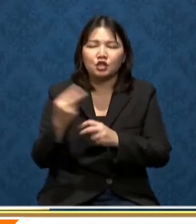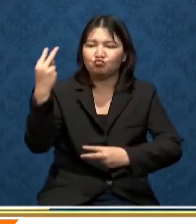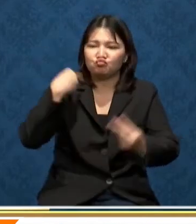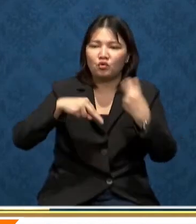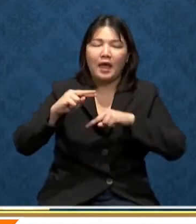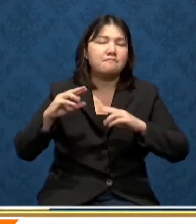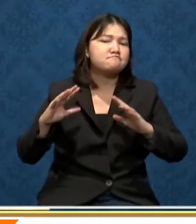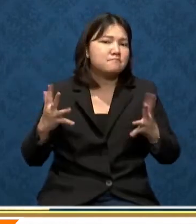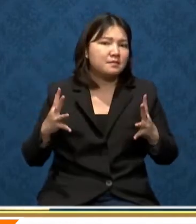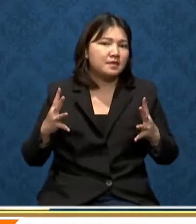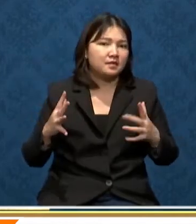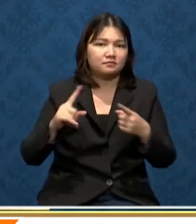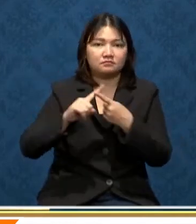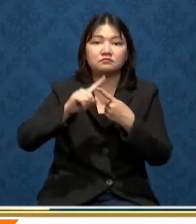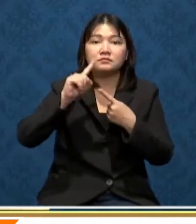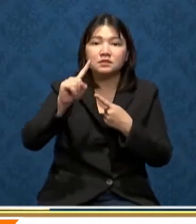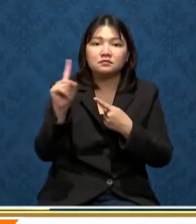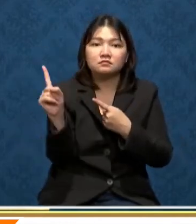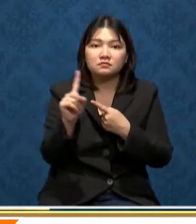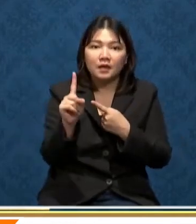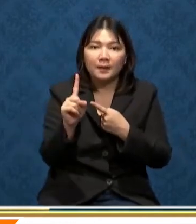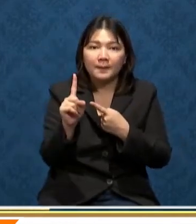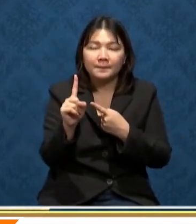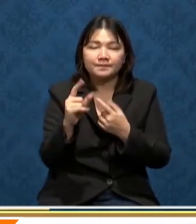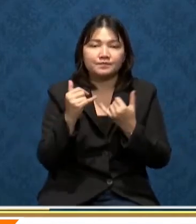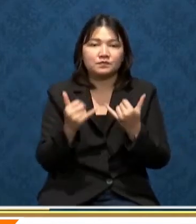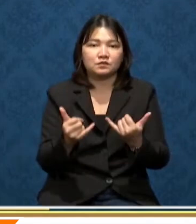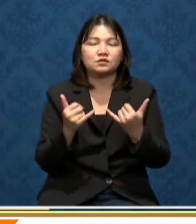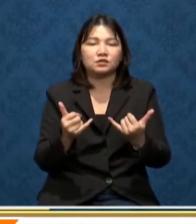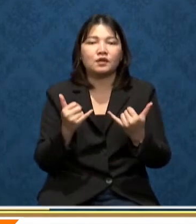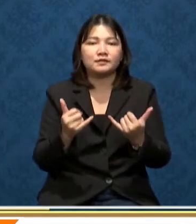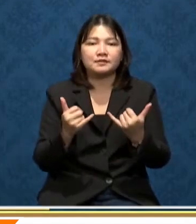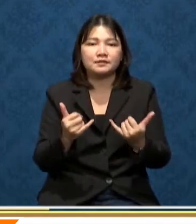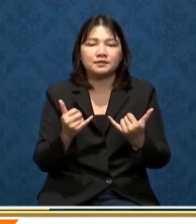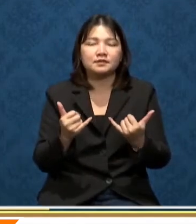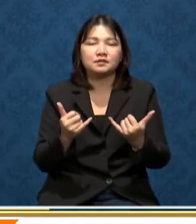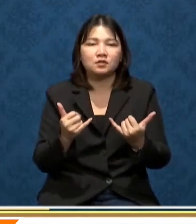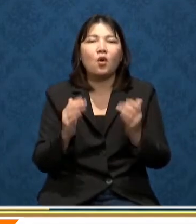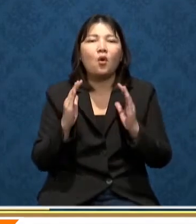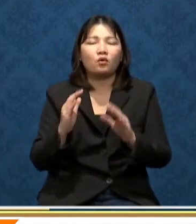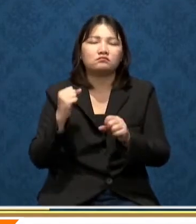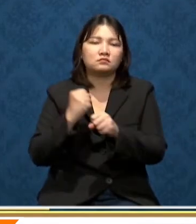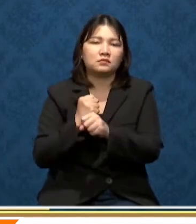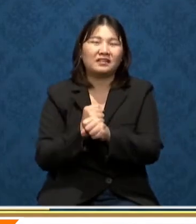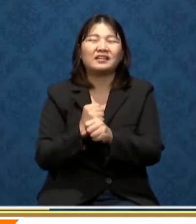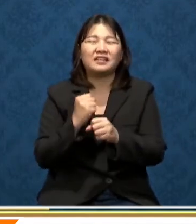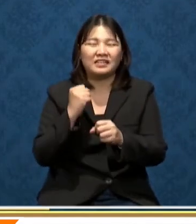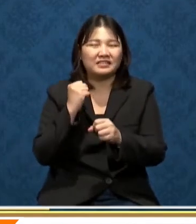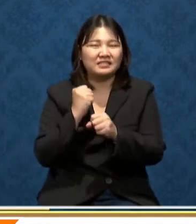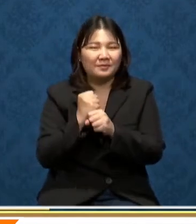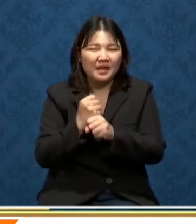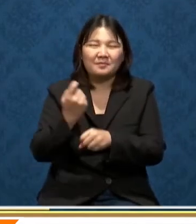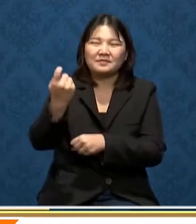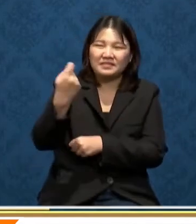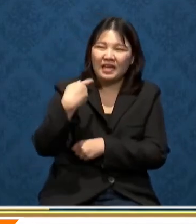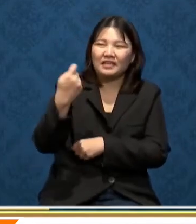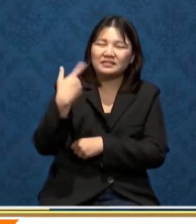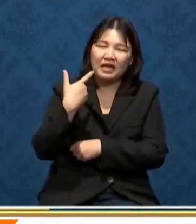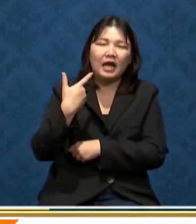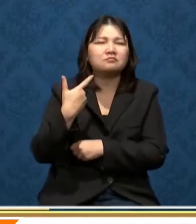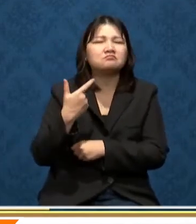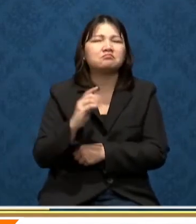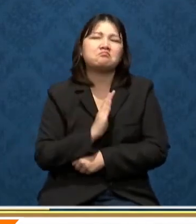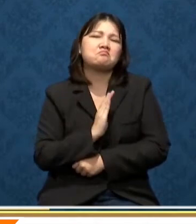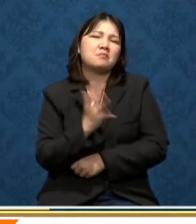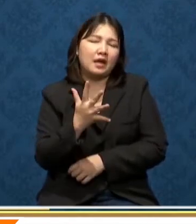1ปัจจุบันรูปแบบการจ้างงานเปลี่ยนไปเป็นไม่ทางการมากขึ้นมีงาน Part